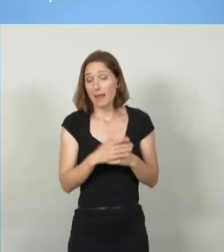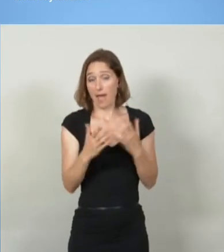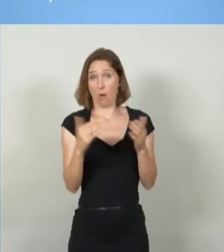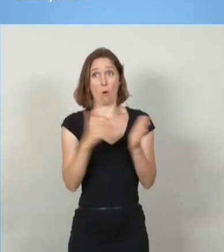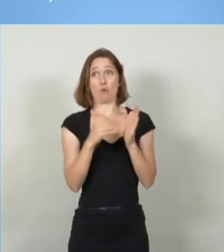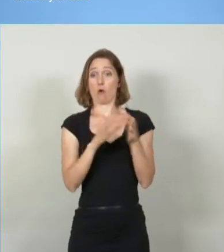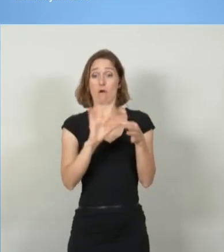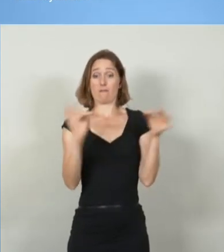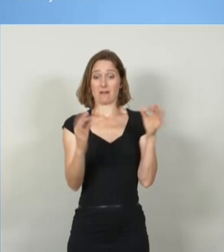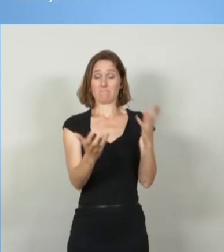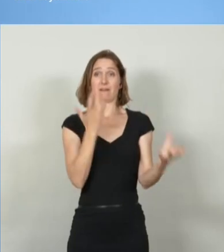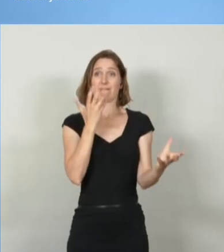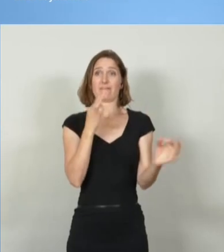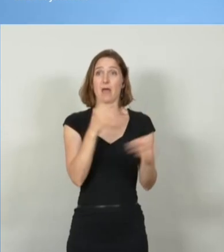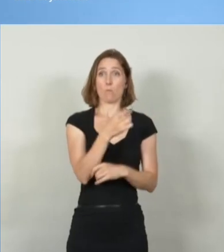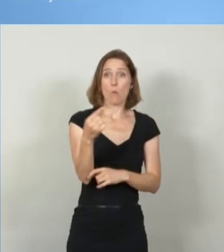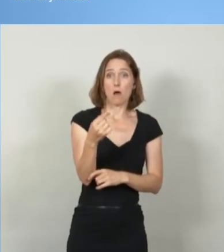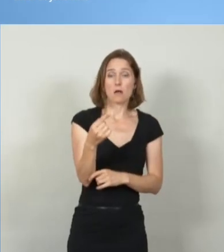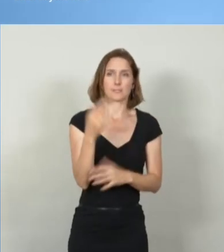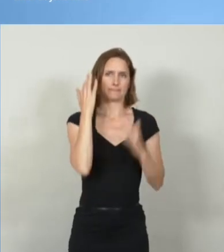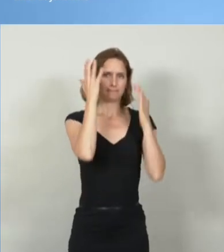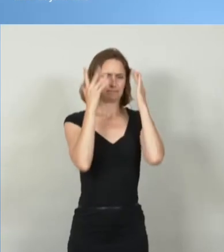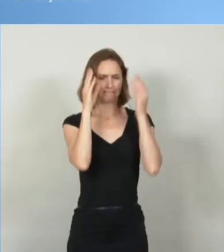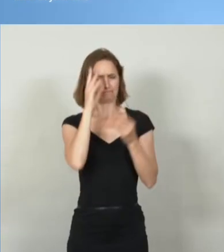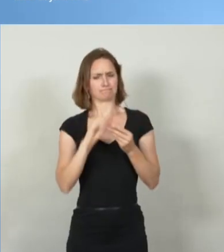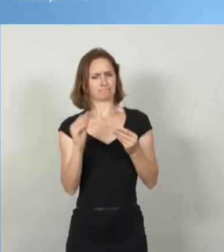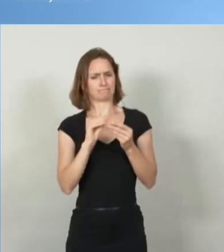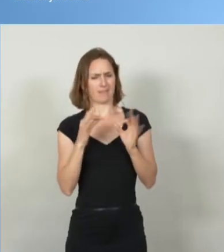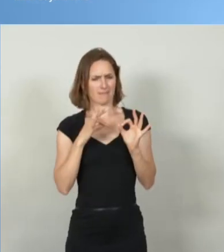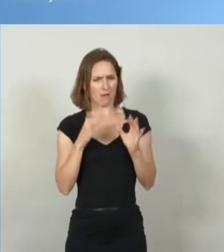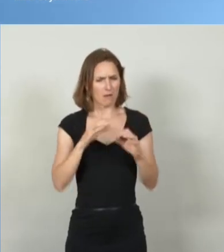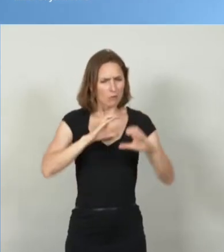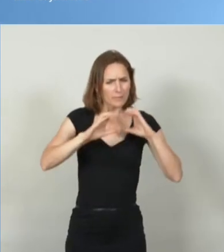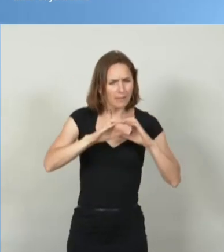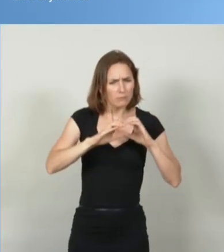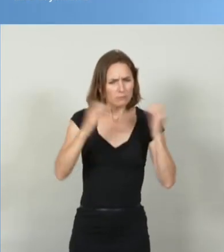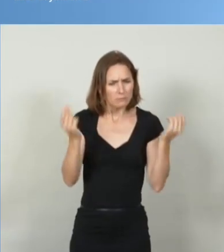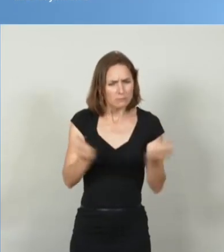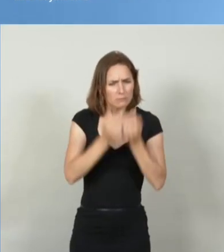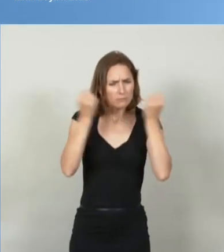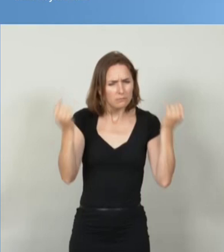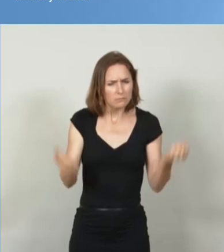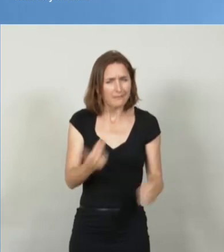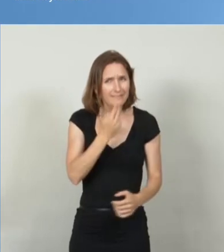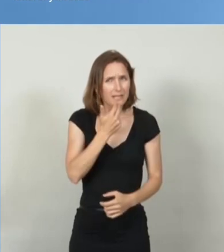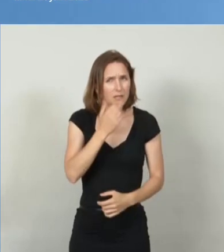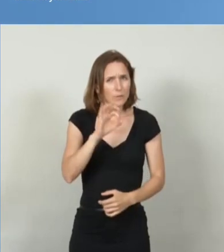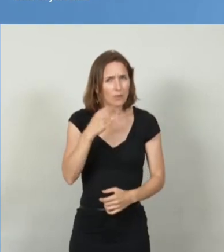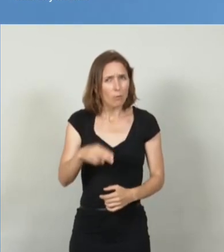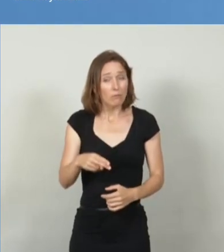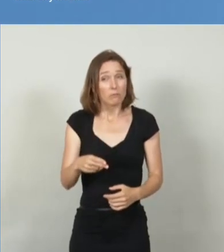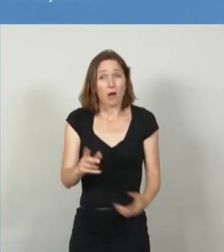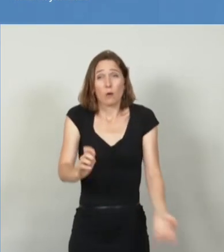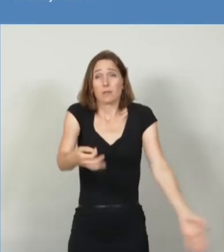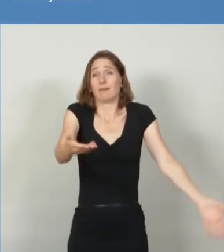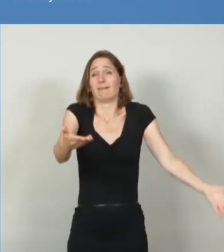dans les moins des interrogations sur l'efficacité de la programmation et de la communication tu m'étonnes voilà c'est que FD c'est-à-dire